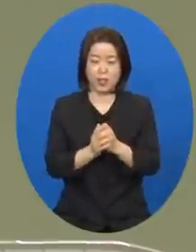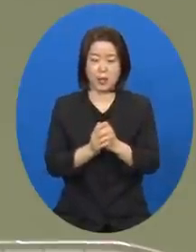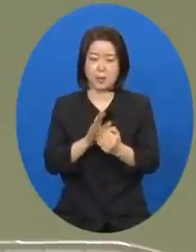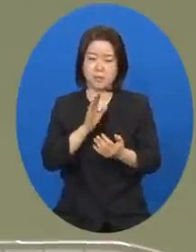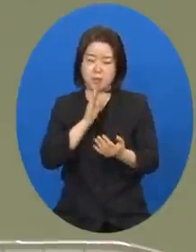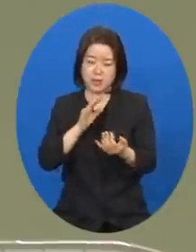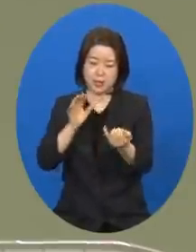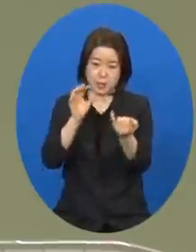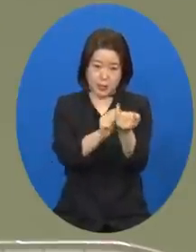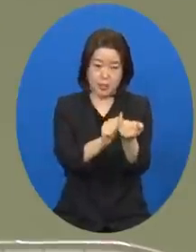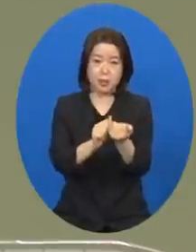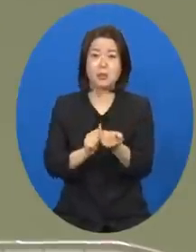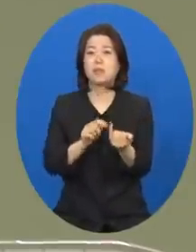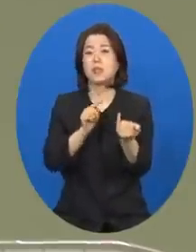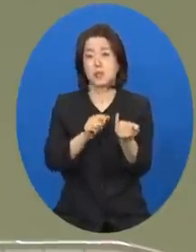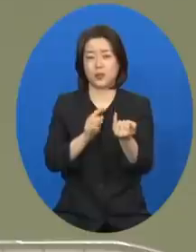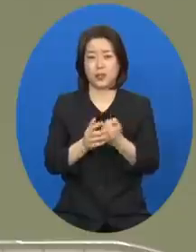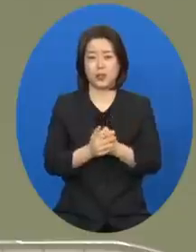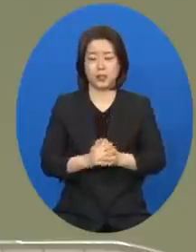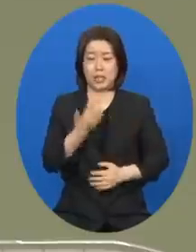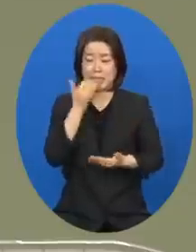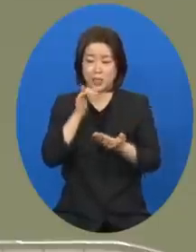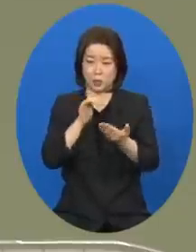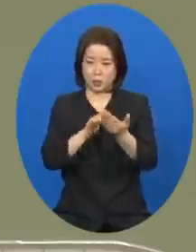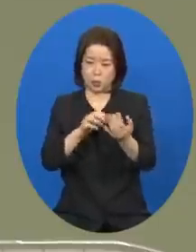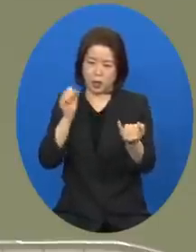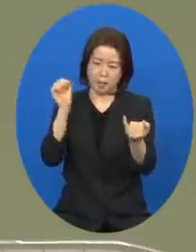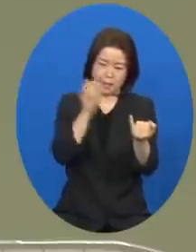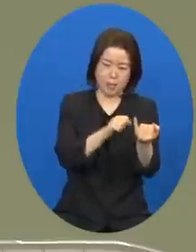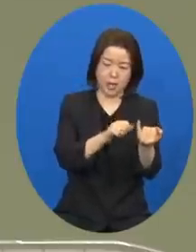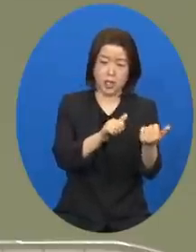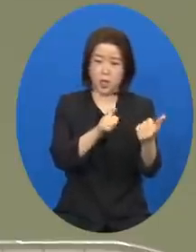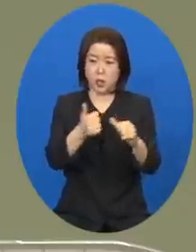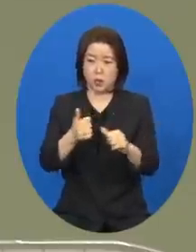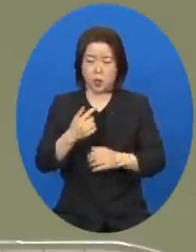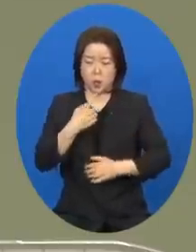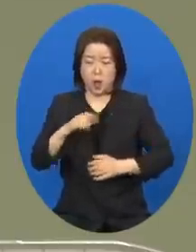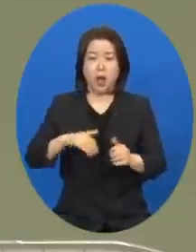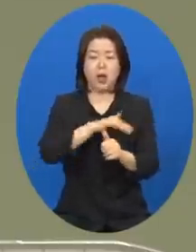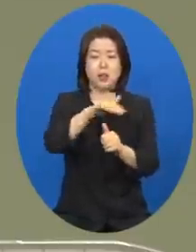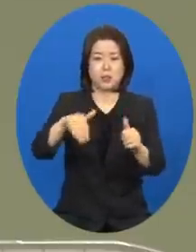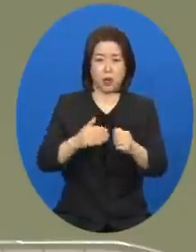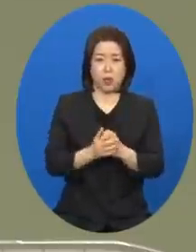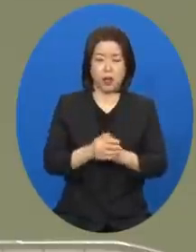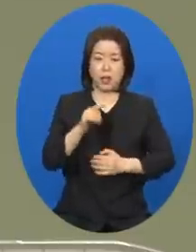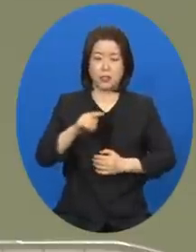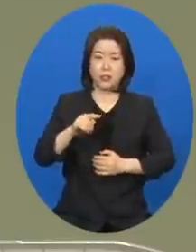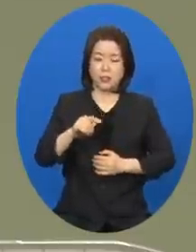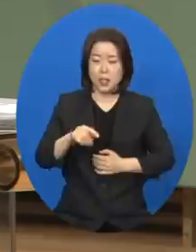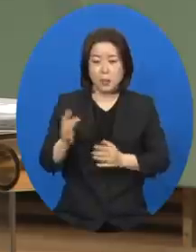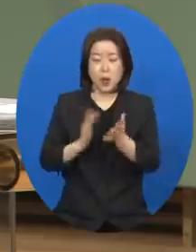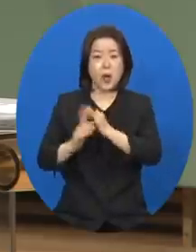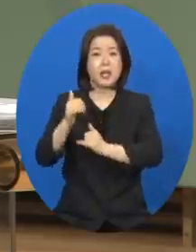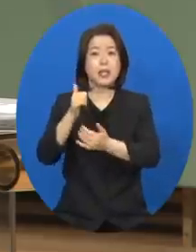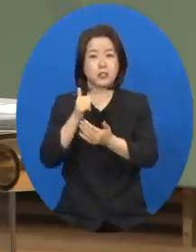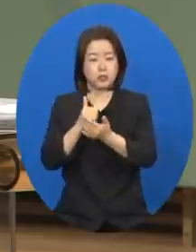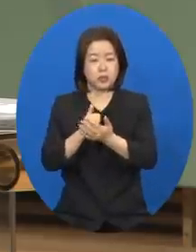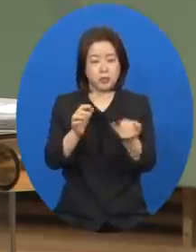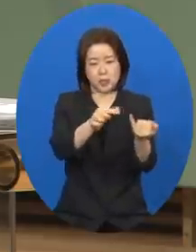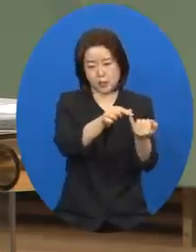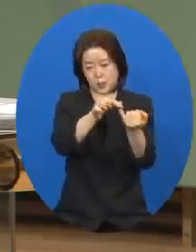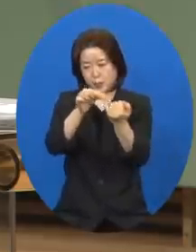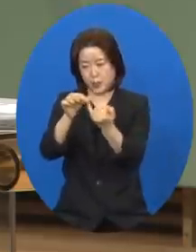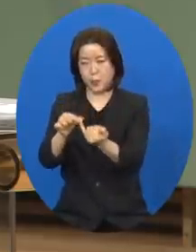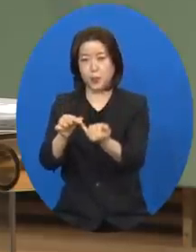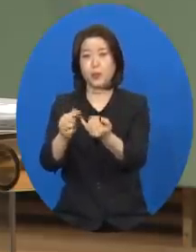여인, 돌에 맞아 죽을 그런 상황에서 예수님께서 그를 건져내신 아주 유명한